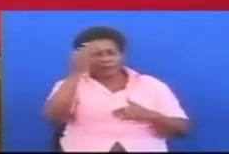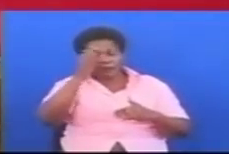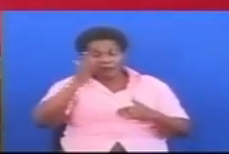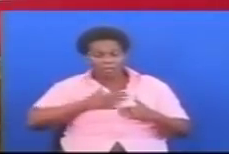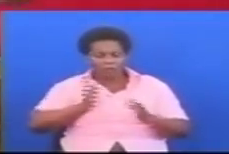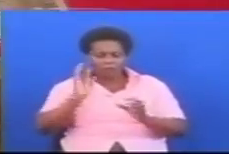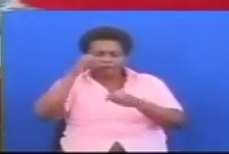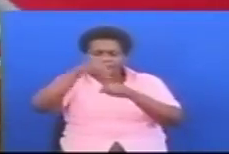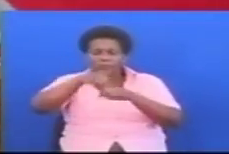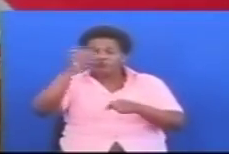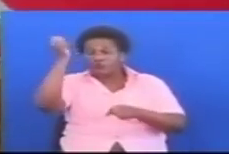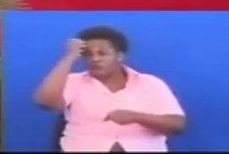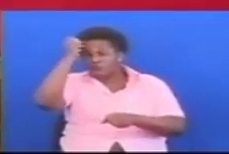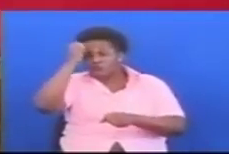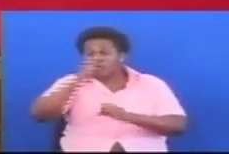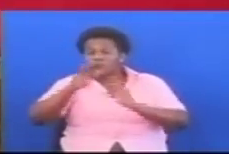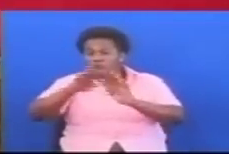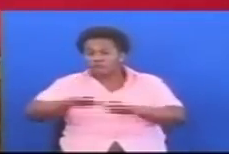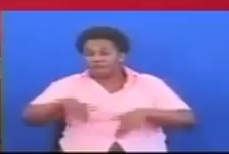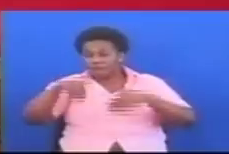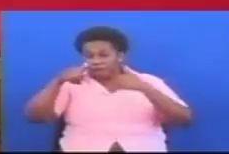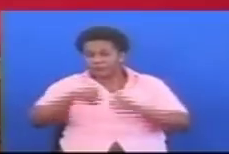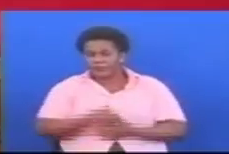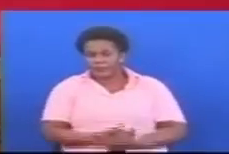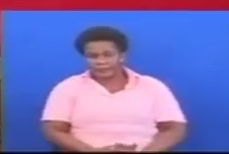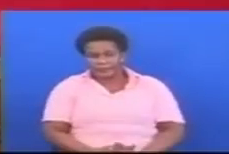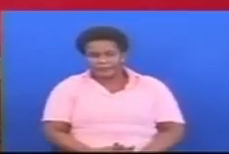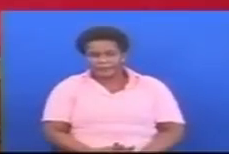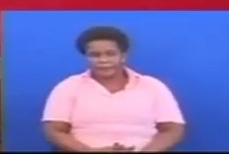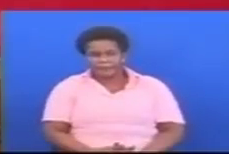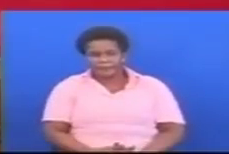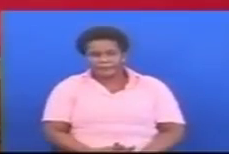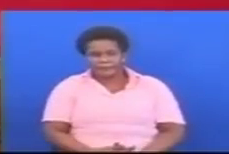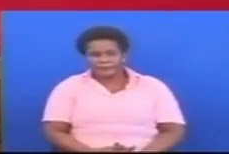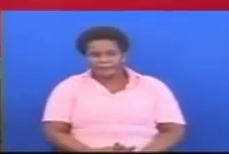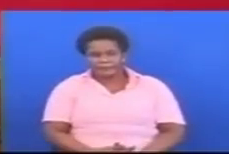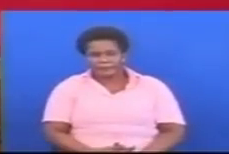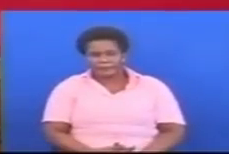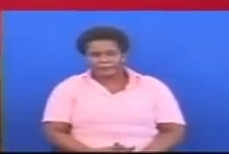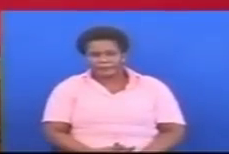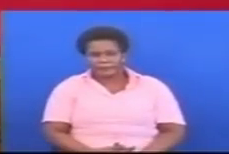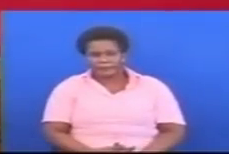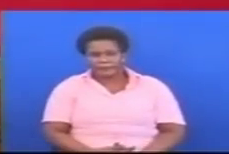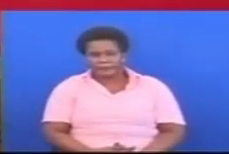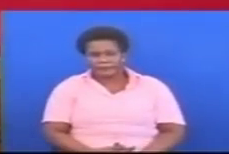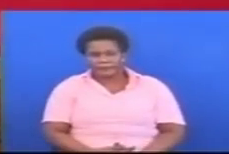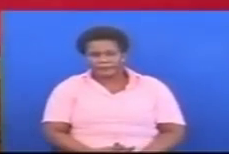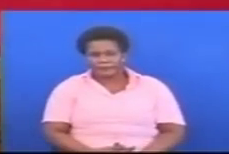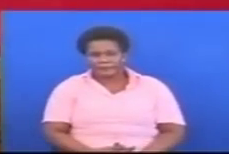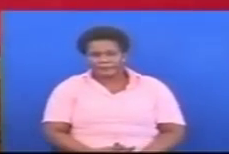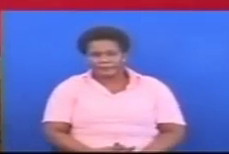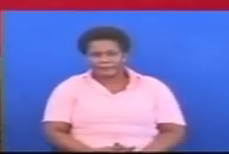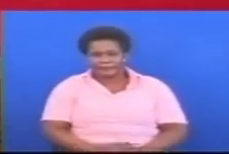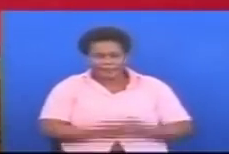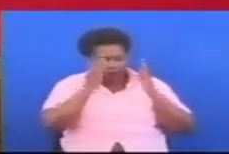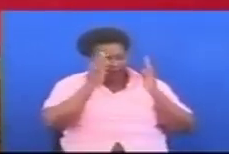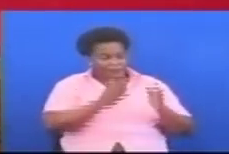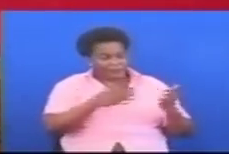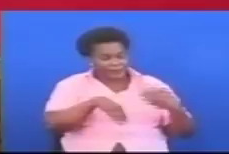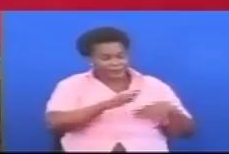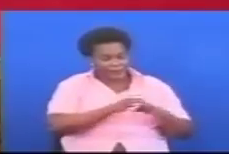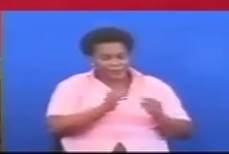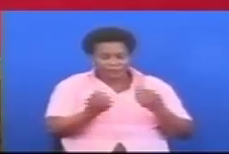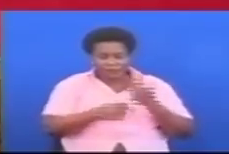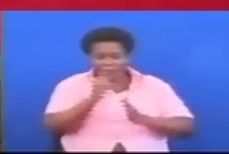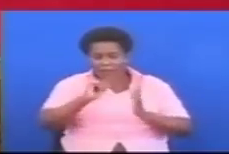kamati mlizogawiwa. Mheshimiwa mwenyekiti, kwa mujibu wa kanuni ya 99